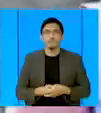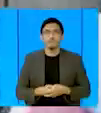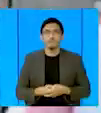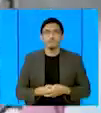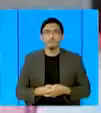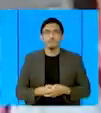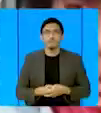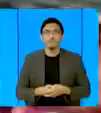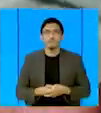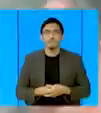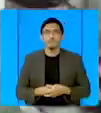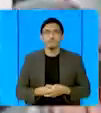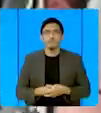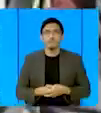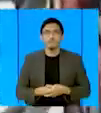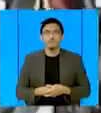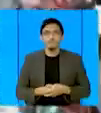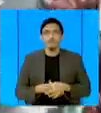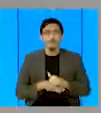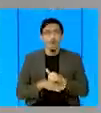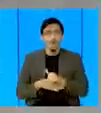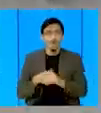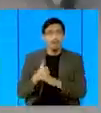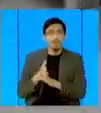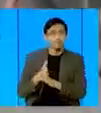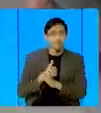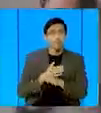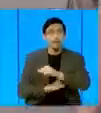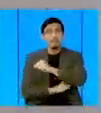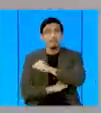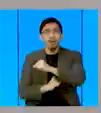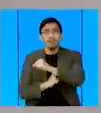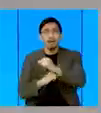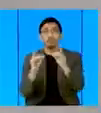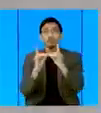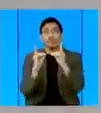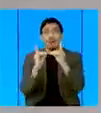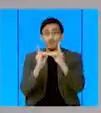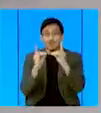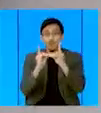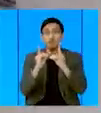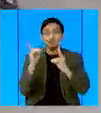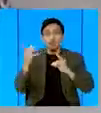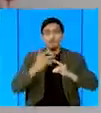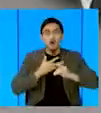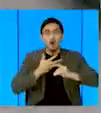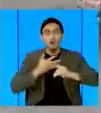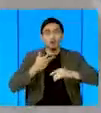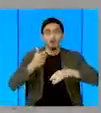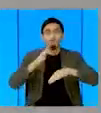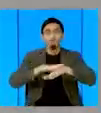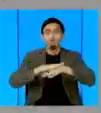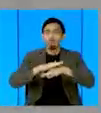Jelang Hari Raya Idul Adha, jembatan Suramadu menuju Pulau Madura dipadati masyarakat yang akan Toron atau mudik ke Pulau